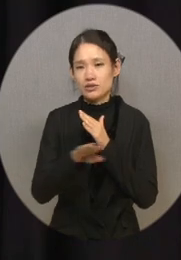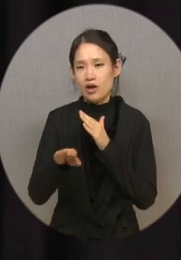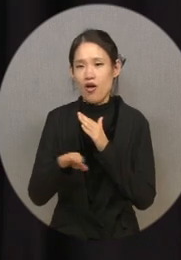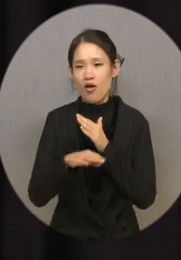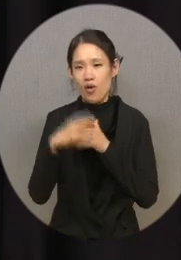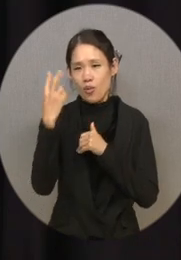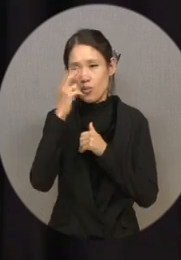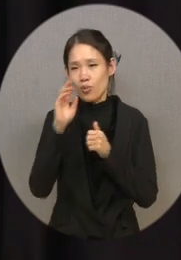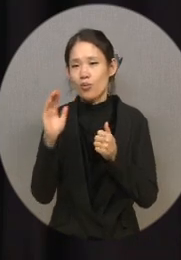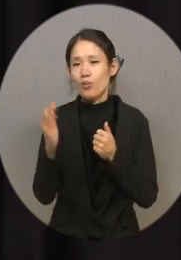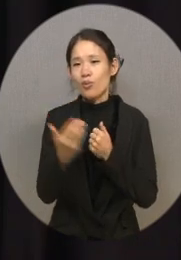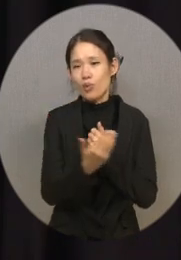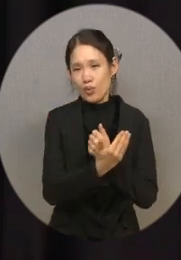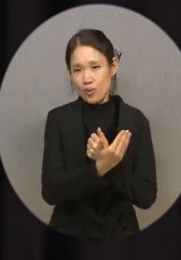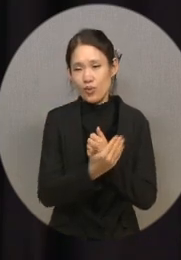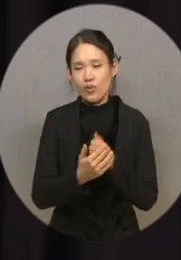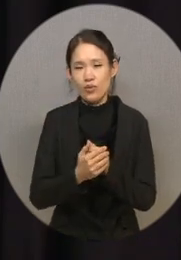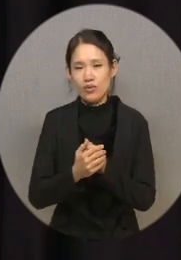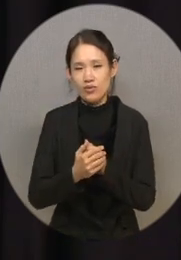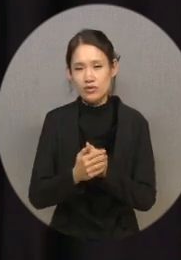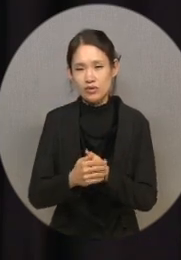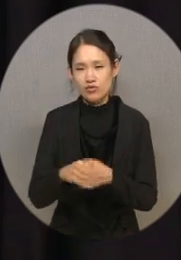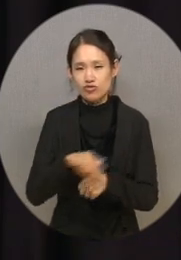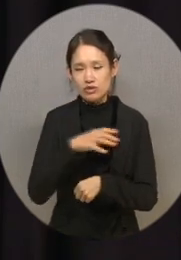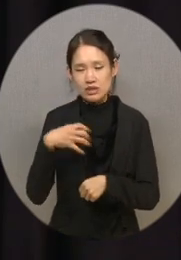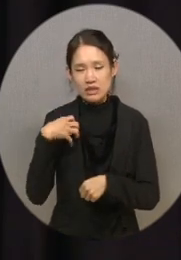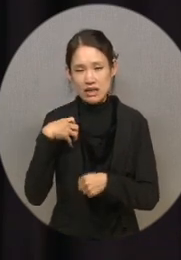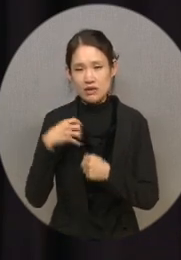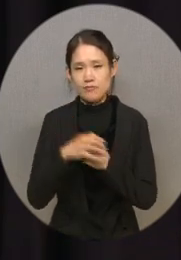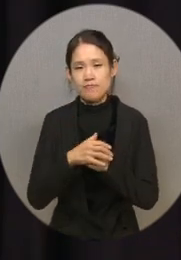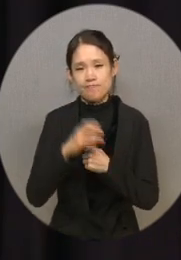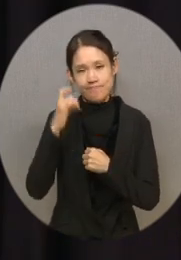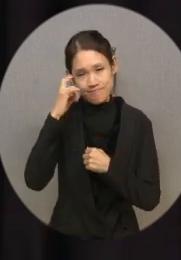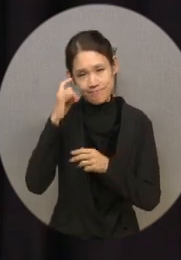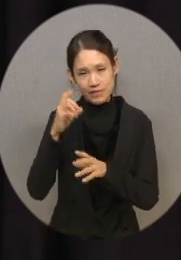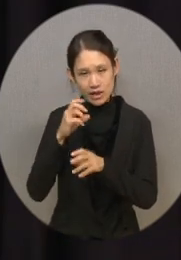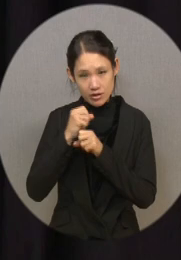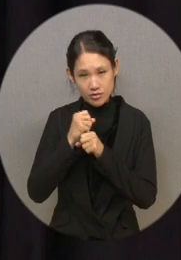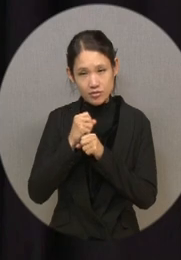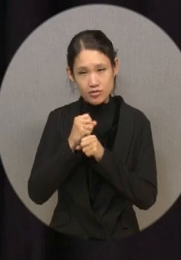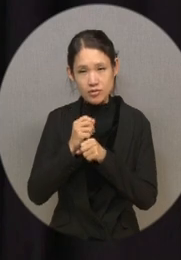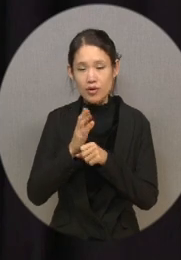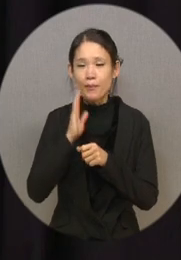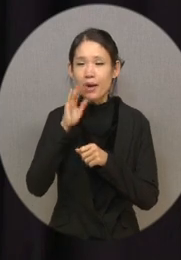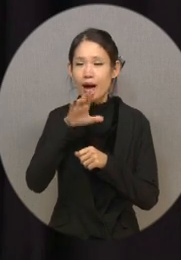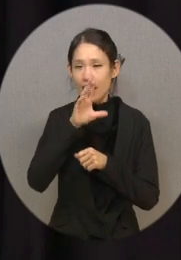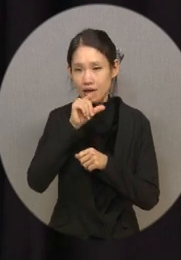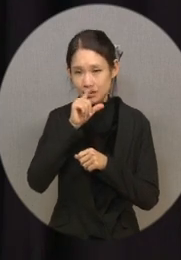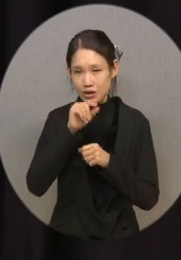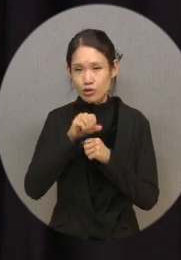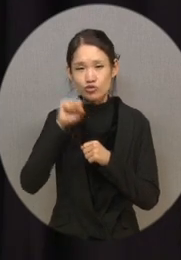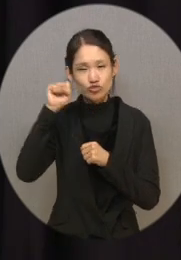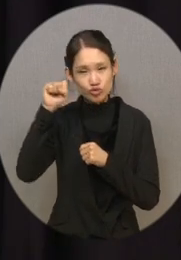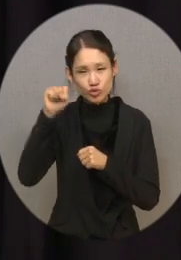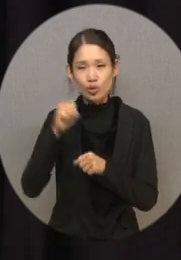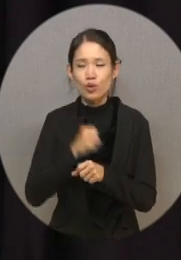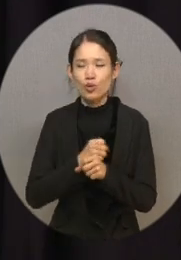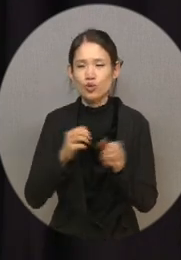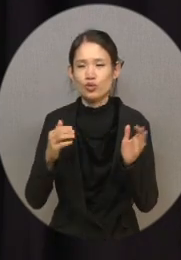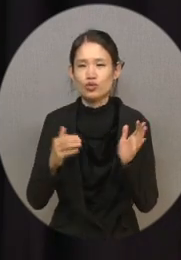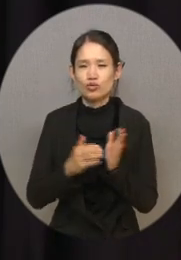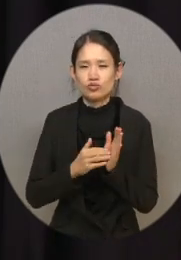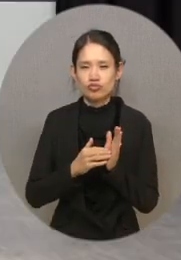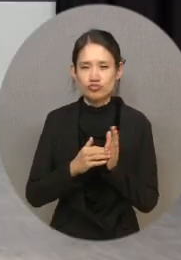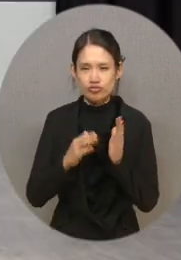것이다. 지역사회의 가정을 보호하는 게 우리의 책임이다라고 개념 정의를 해가지고 파랑새 운동을 했어요. 그래가지고 정말